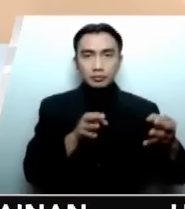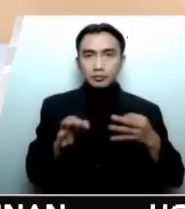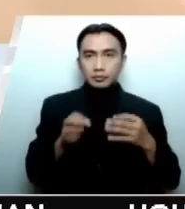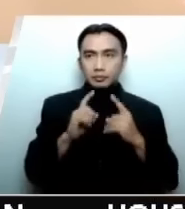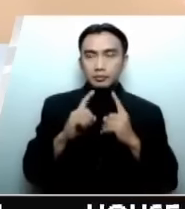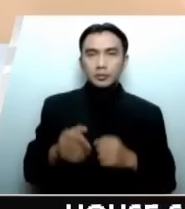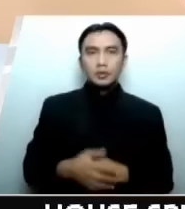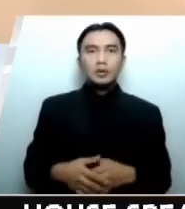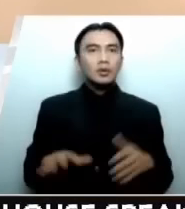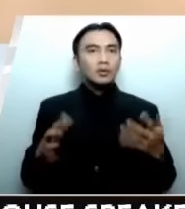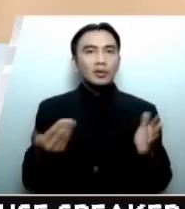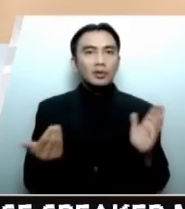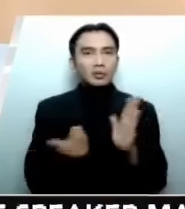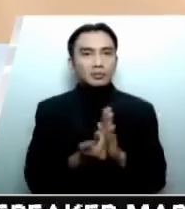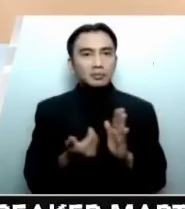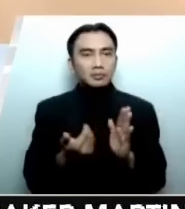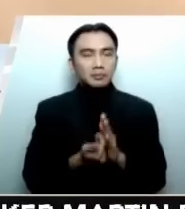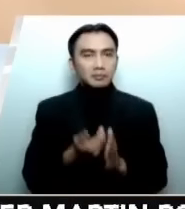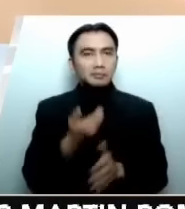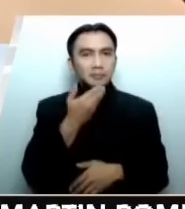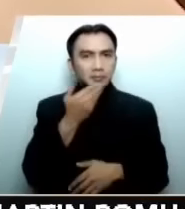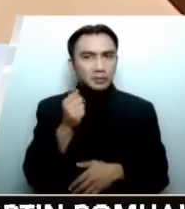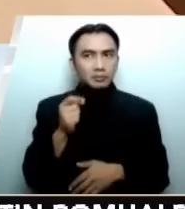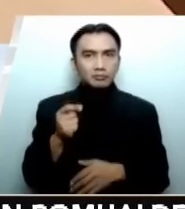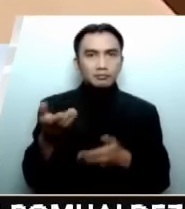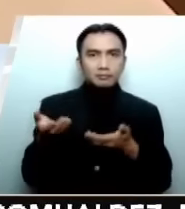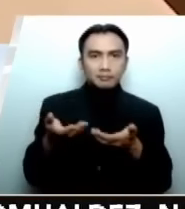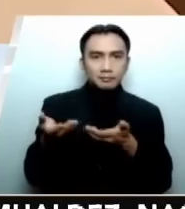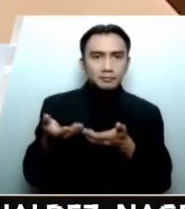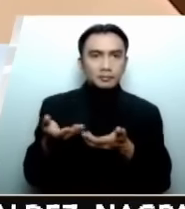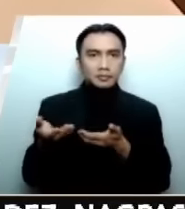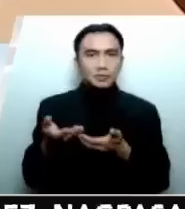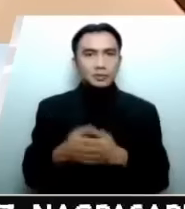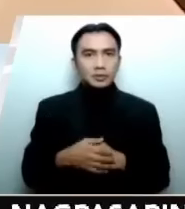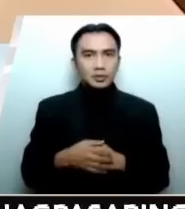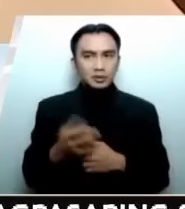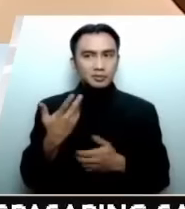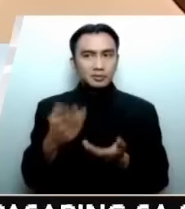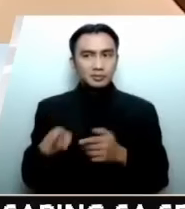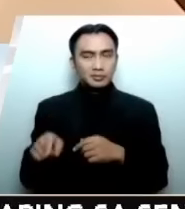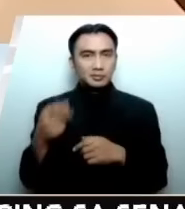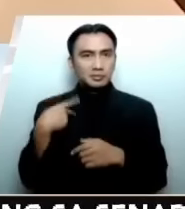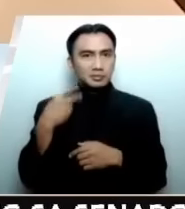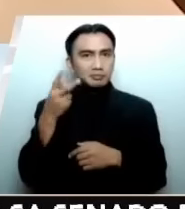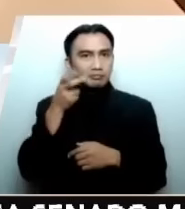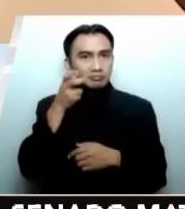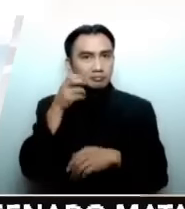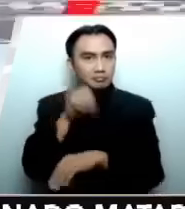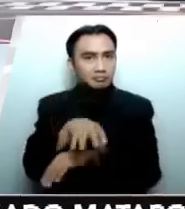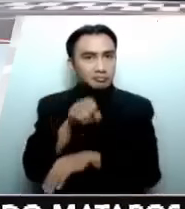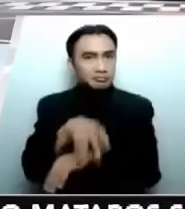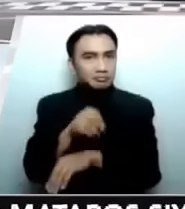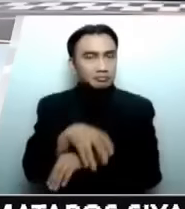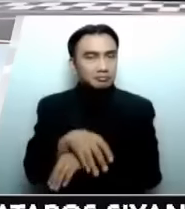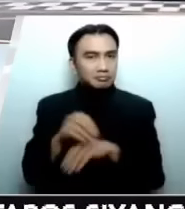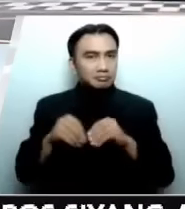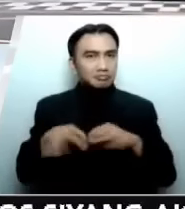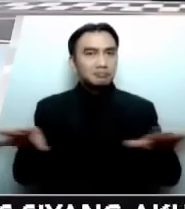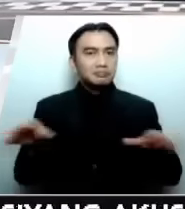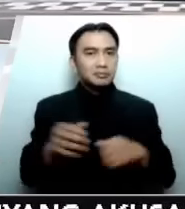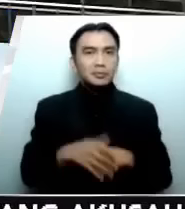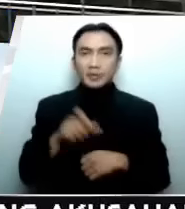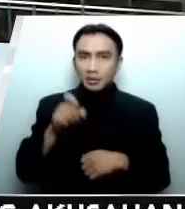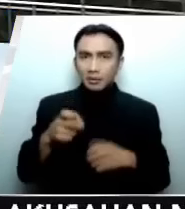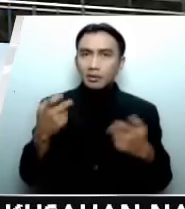Siguro, kausapin mo na lang siya. Nagmamarites siguro, nakikinig sa mga marites. I'd like her to prove it. Sa imbestigasyon